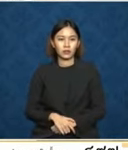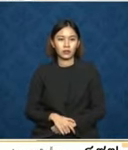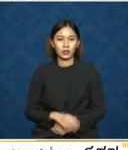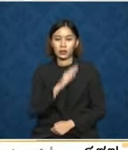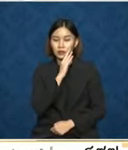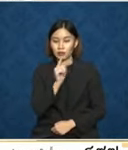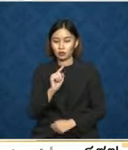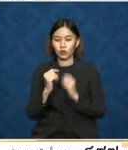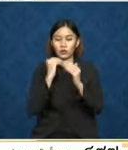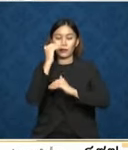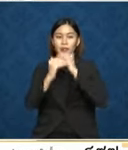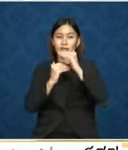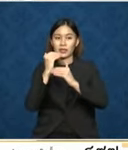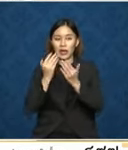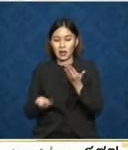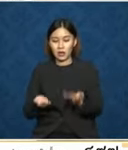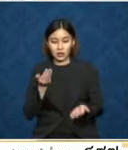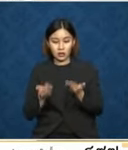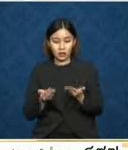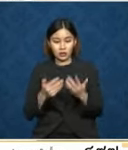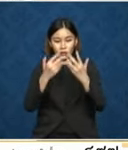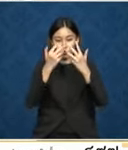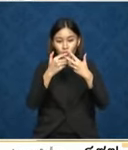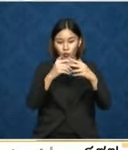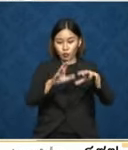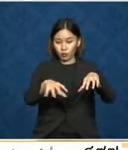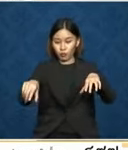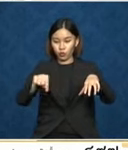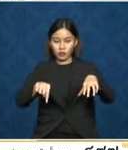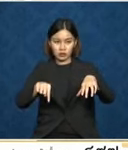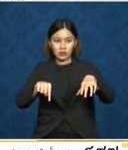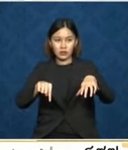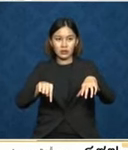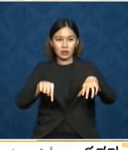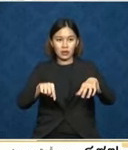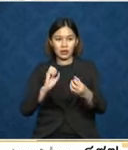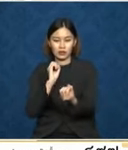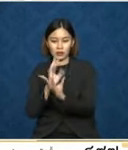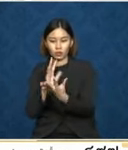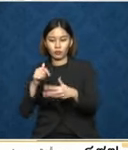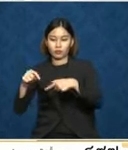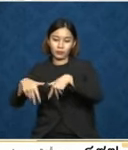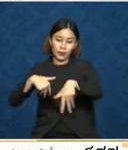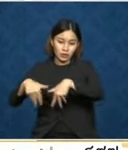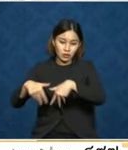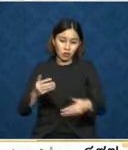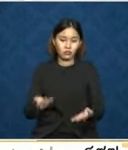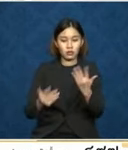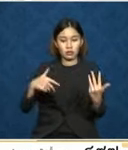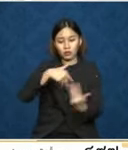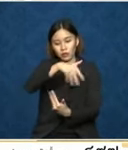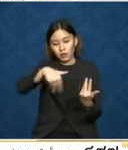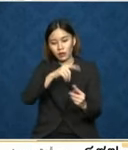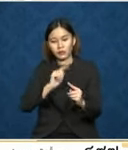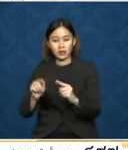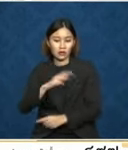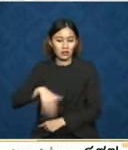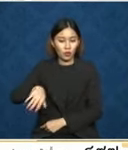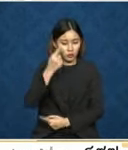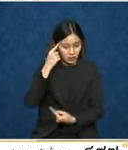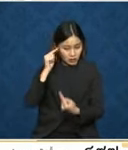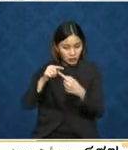อุตสาหกรรมเหล่านั้นมาพร้อมกับผลกระทบต่อประชาชนหรือสิ่งแวดล้อมพวกท่านเคยคิดถึงประชาชนบ้างไมครับ